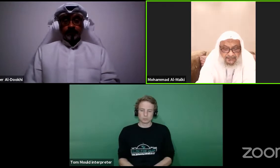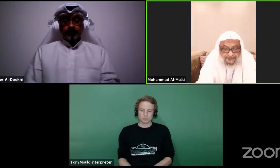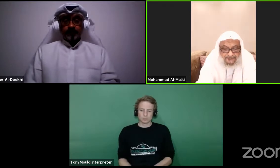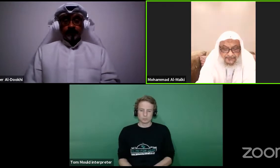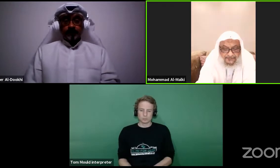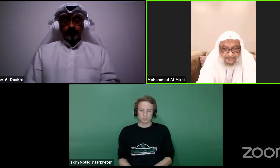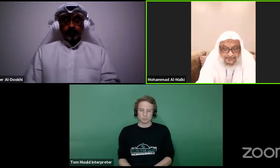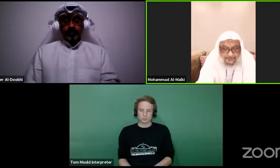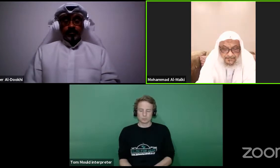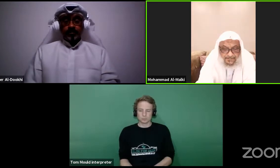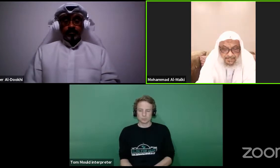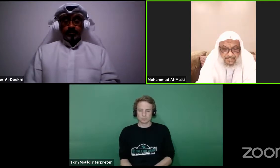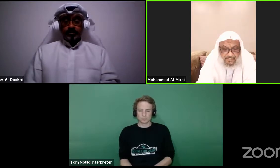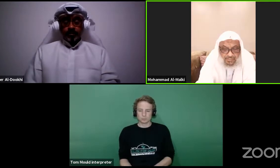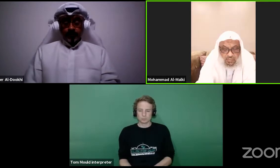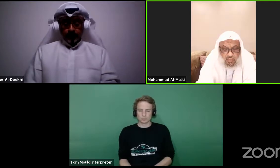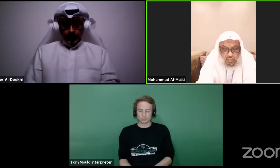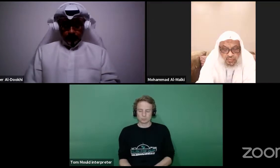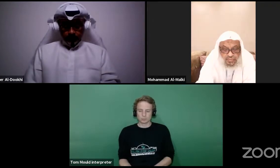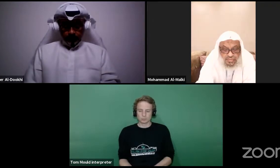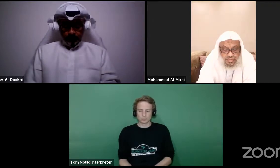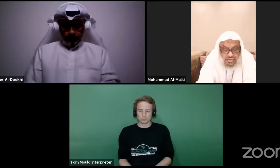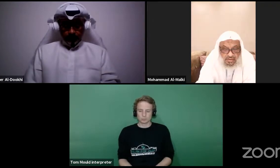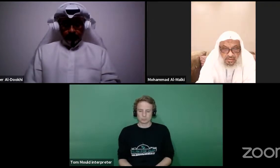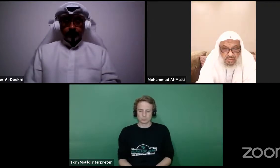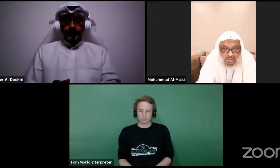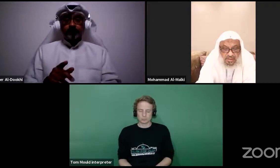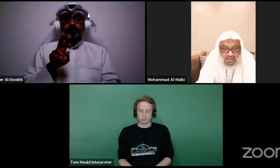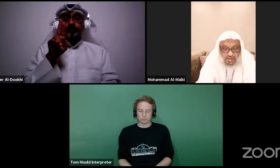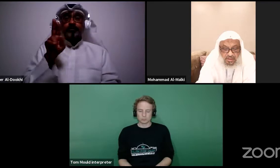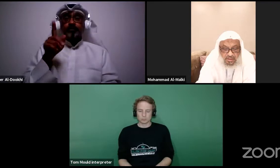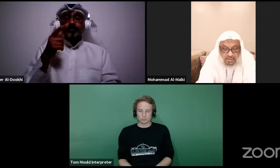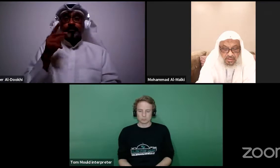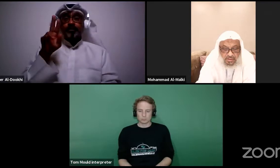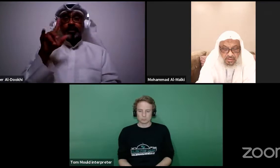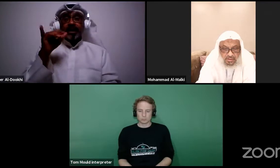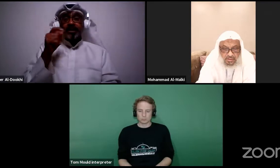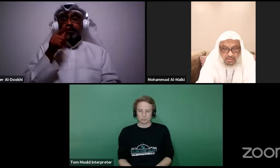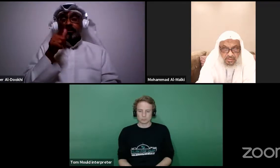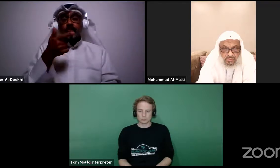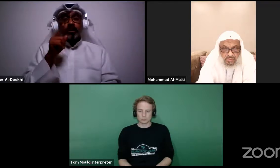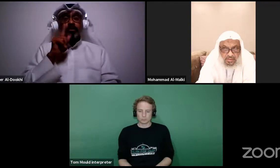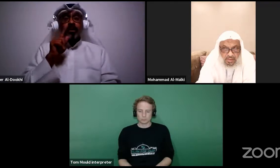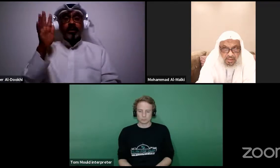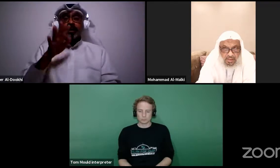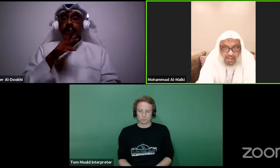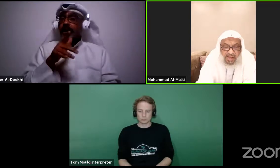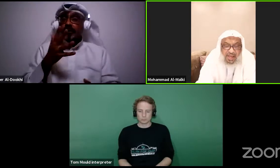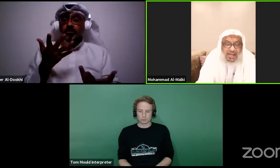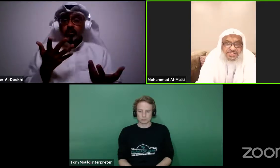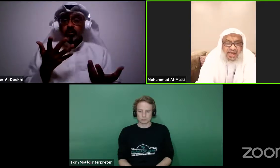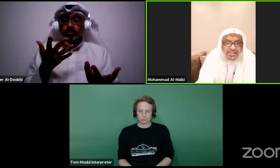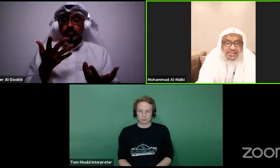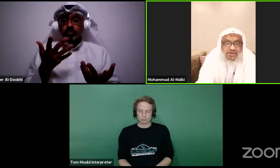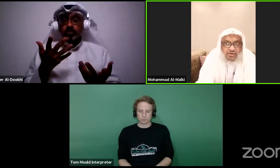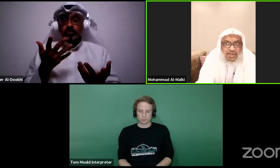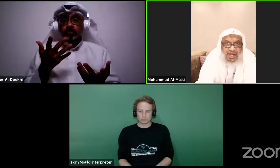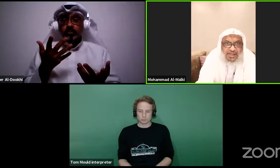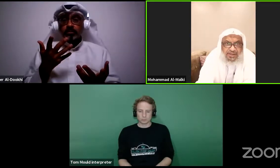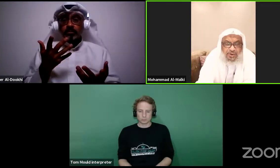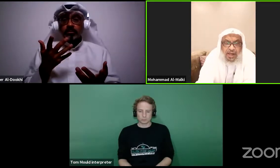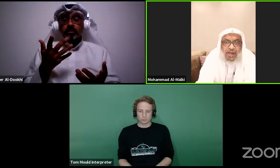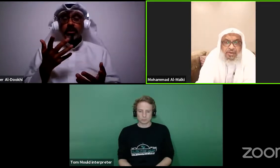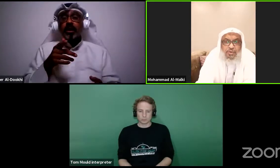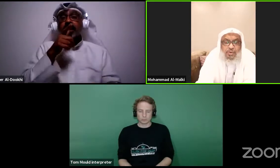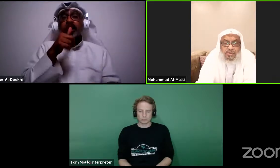هذا؟ الحديث الأول شيخنا رخم المسلمين بقراءة القرآن. لا ليس حديث، أقول